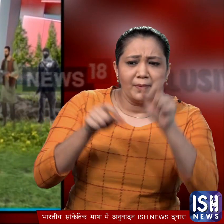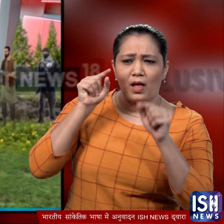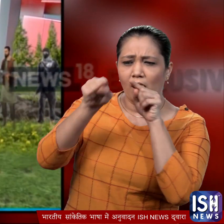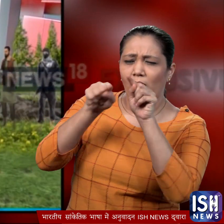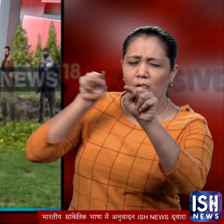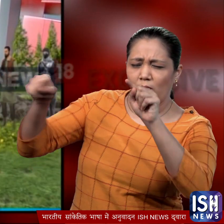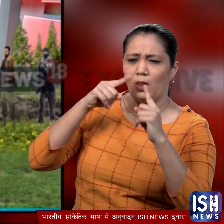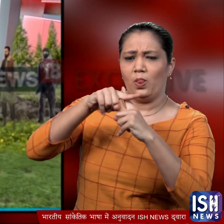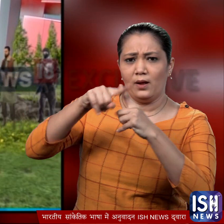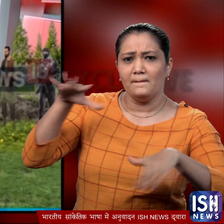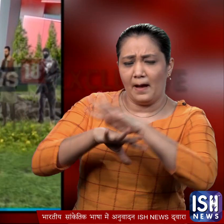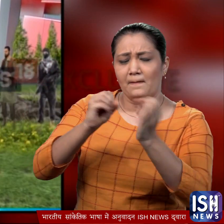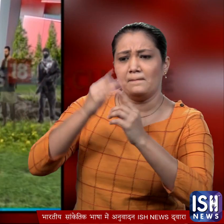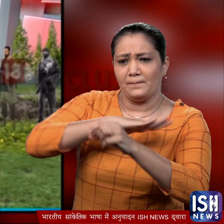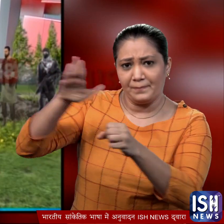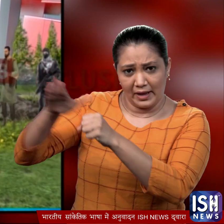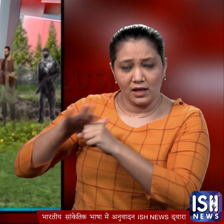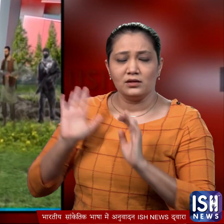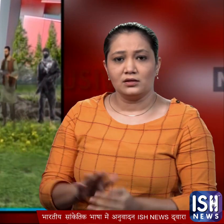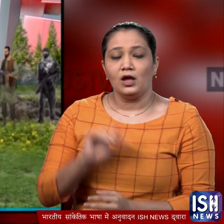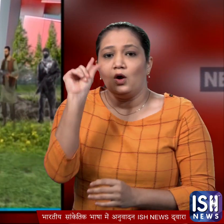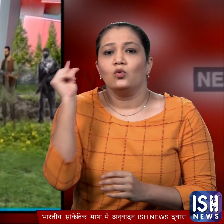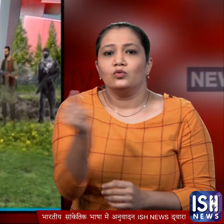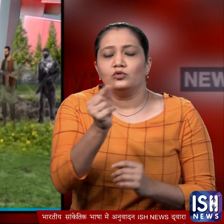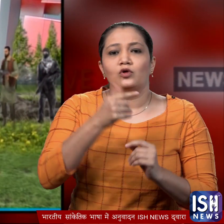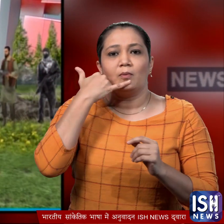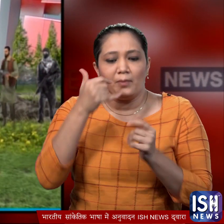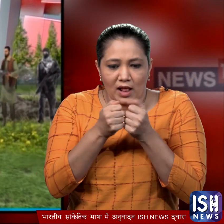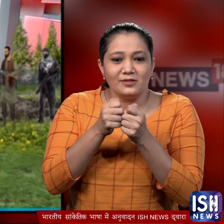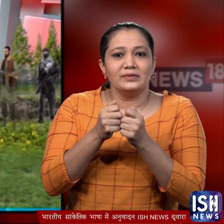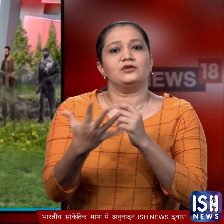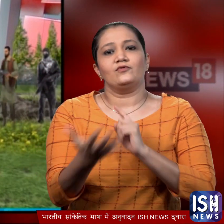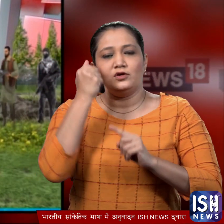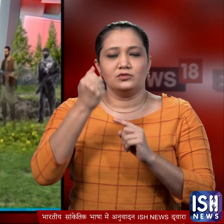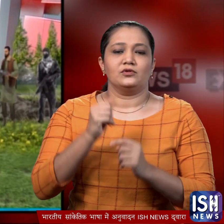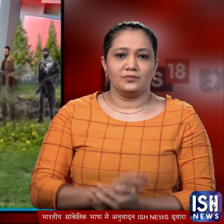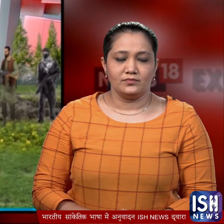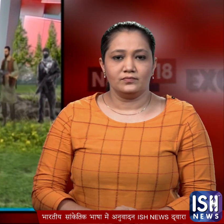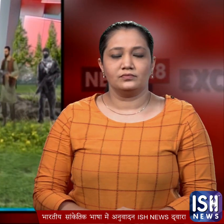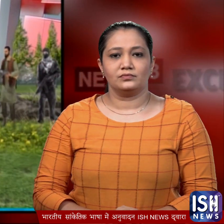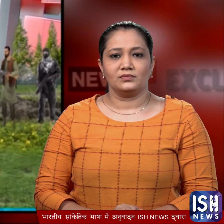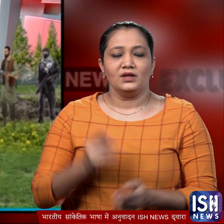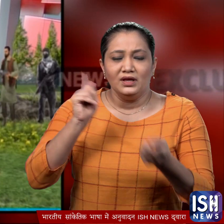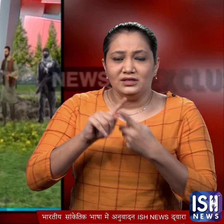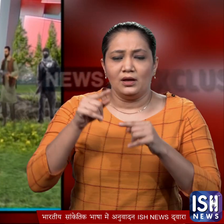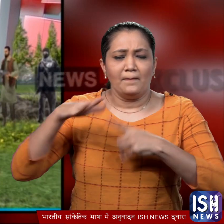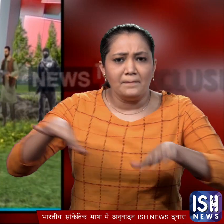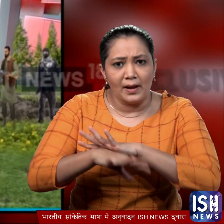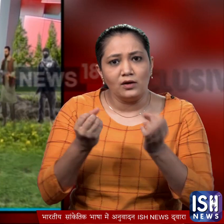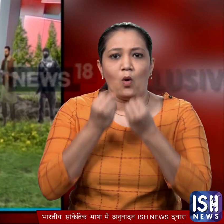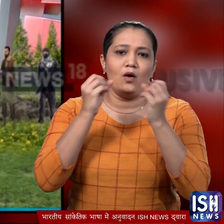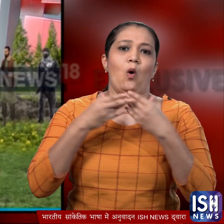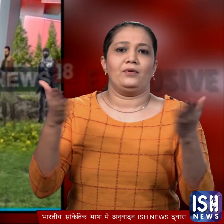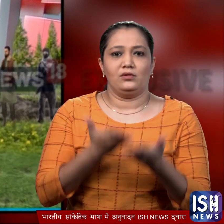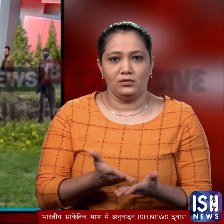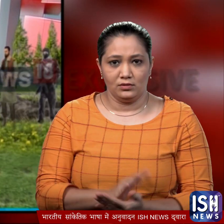को निशाना बनाने की फिराक में है और इससे जुड़ा उर्दू में लिखा एक मोबाइल मैसेज एजेंसियों के हाथ लगा, जिससे इस साजिश का